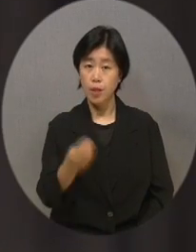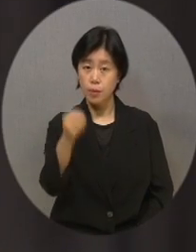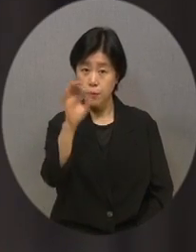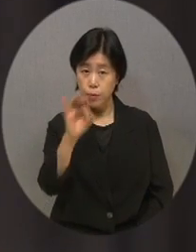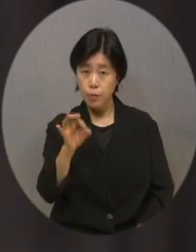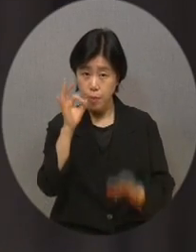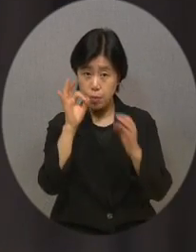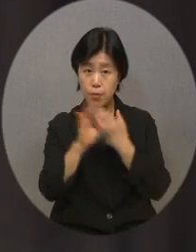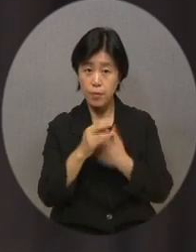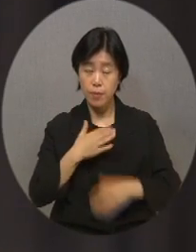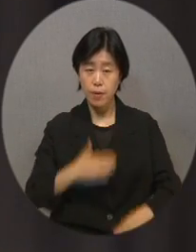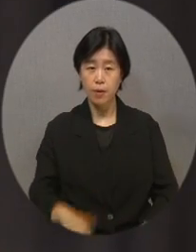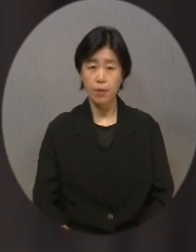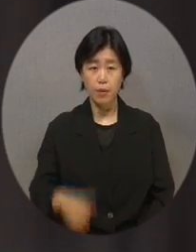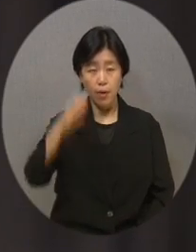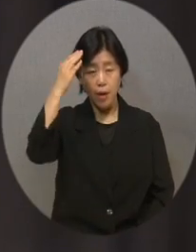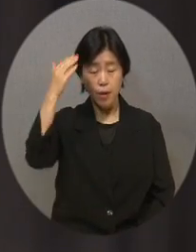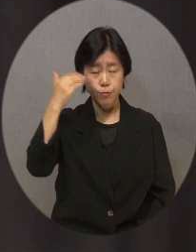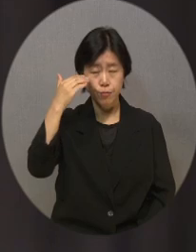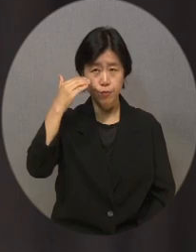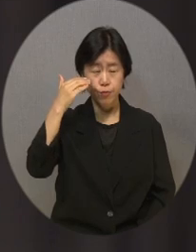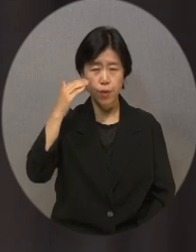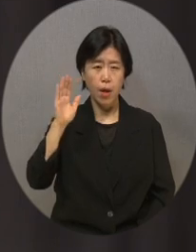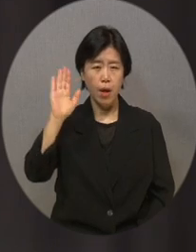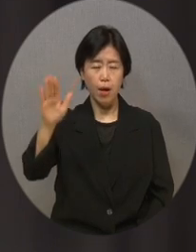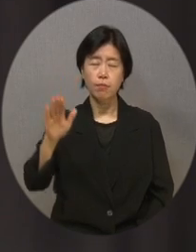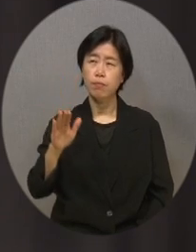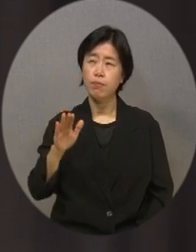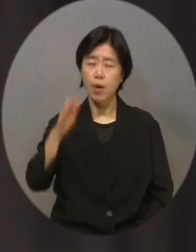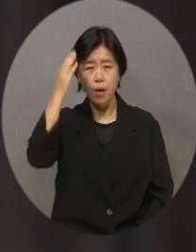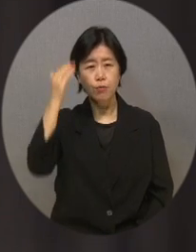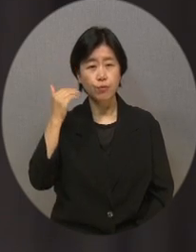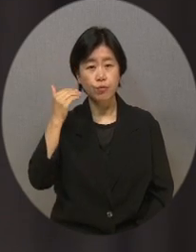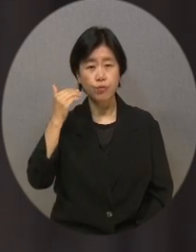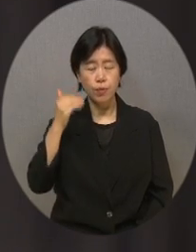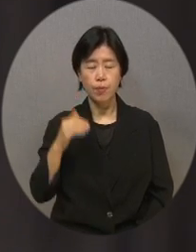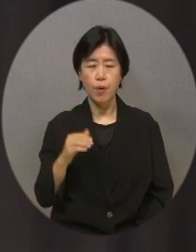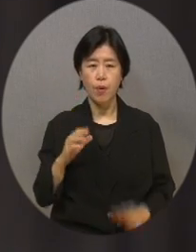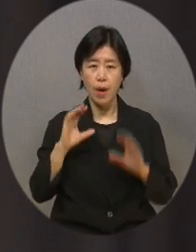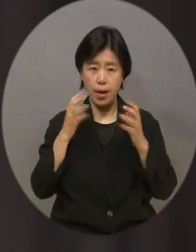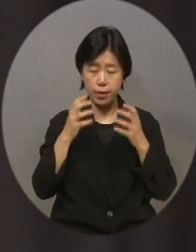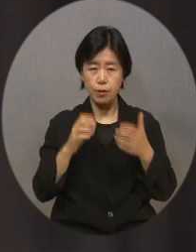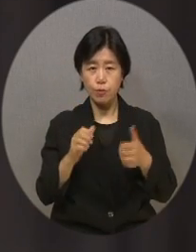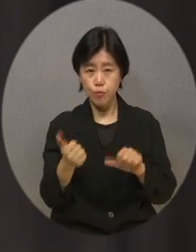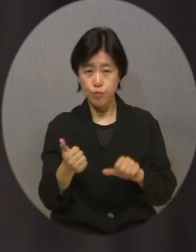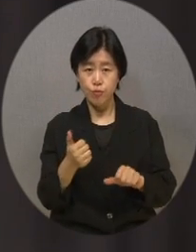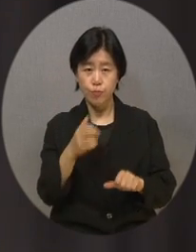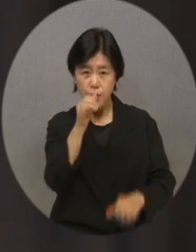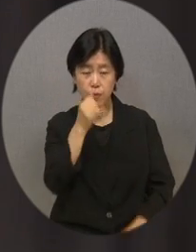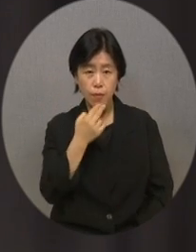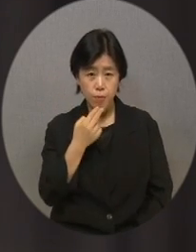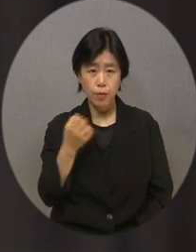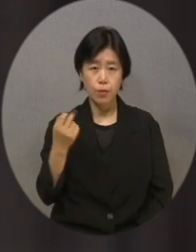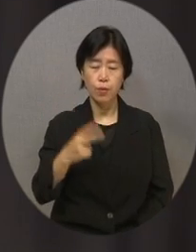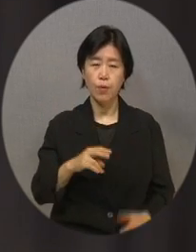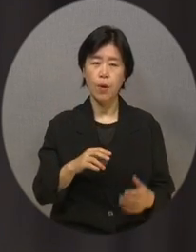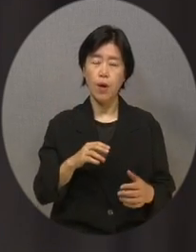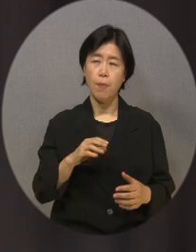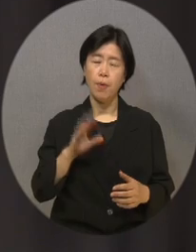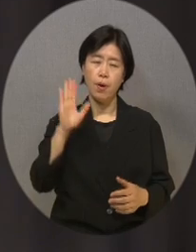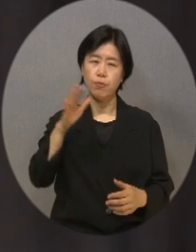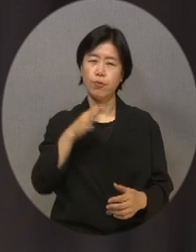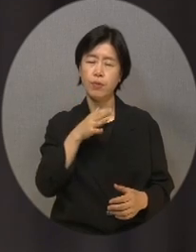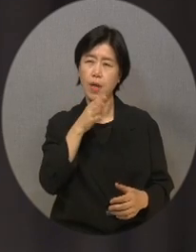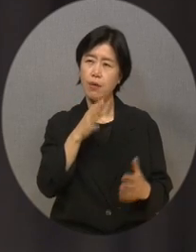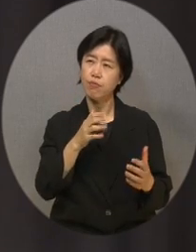있거든요. 우리나라 이제 기대 수명이나 여러 가지 그 영유아 사망률 또 치료 가능 사망률 이런 지표들 통해서 알 수가